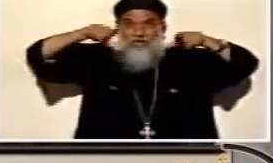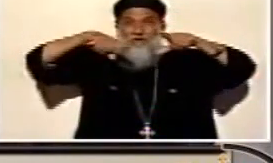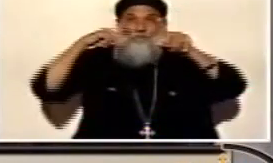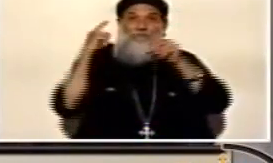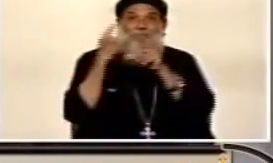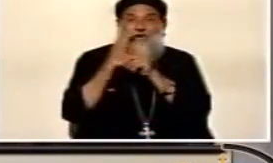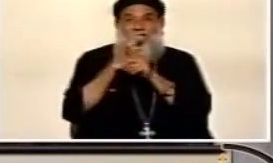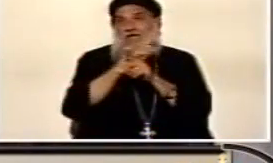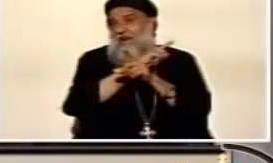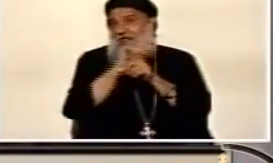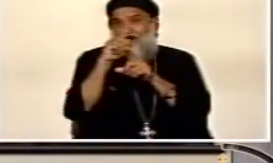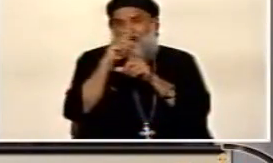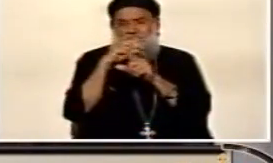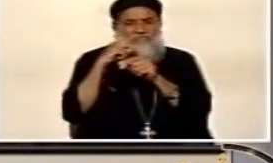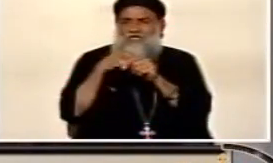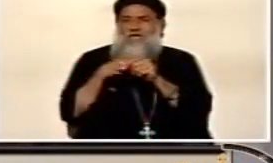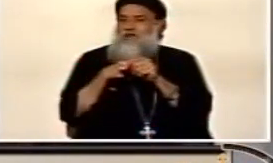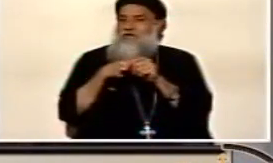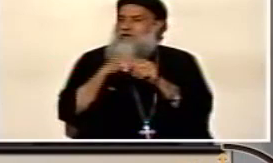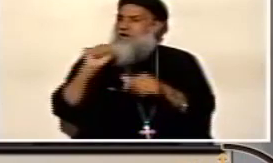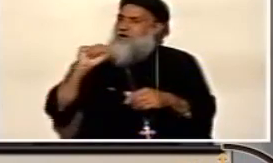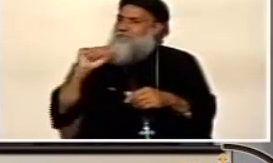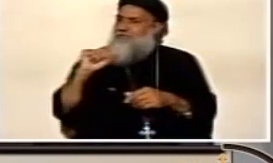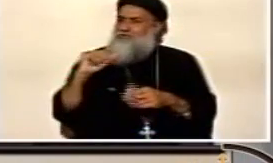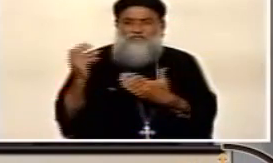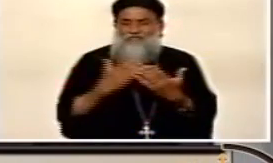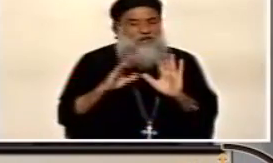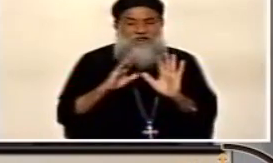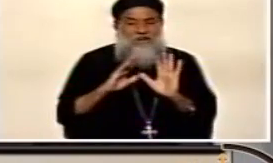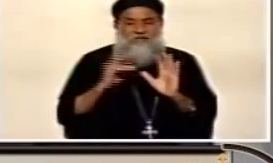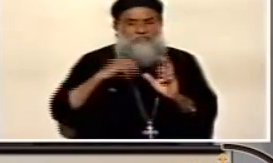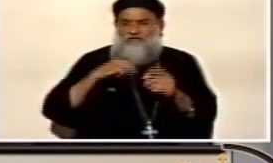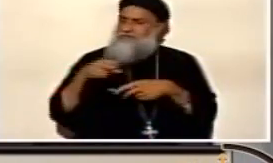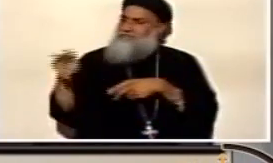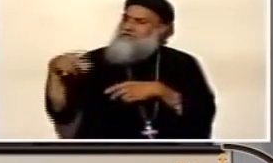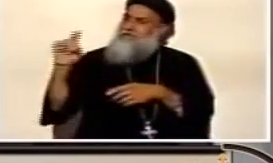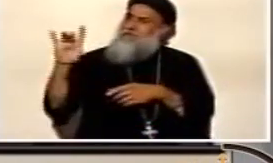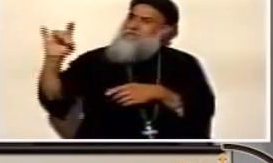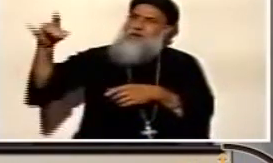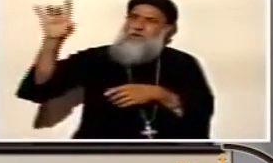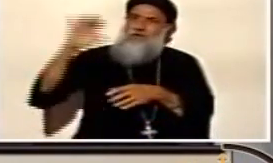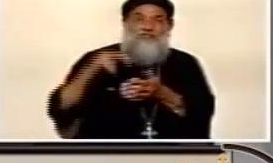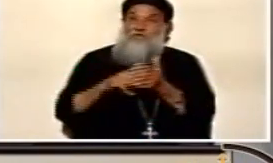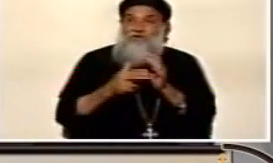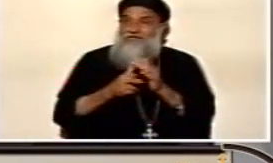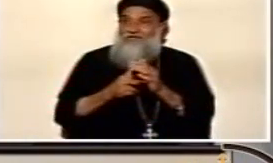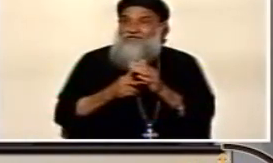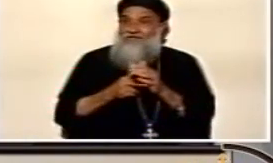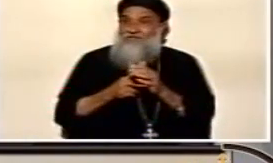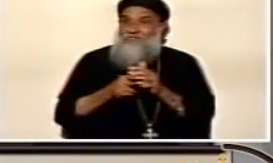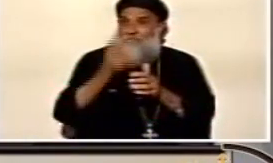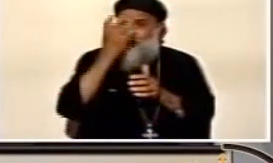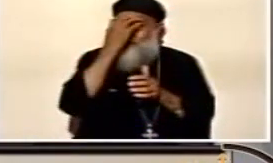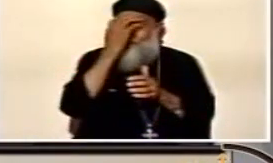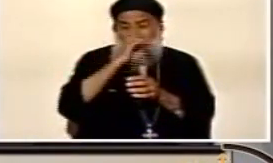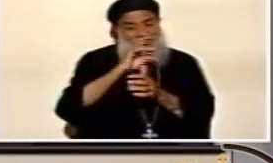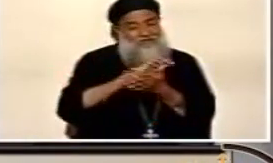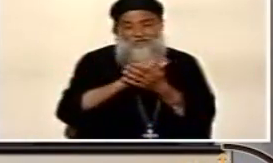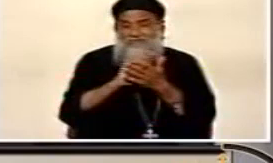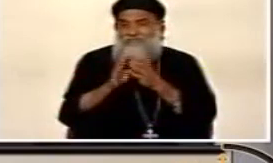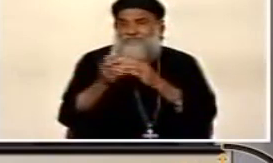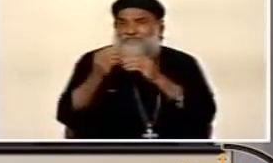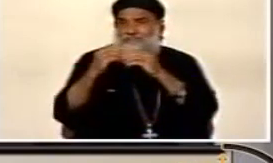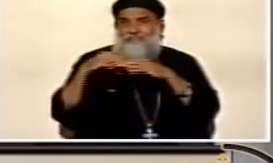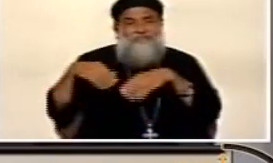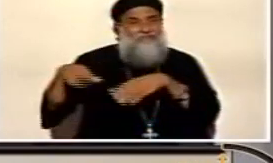يقبلكم فاخرجوا من تلك المدينة وانفضوا الغبار أيضا عن أرجلكم شهادة عليهم.